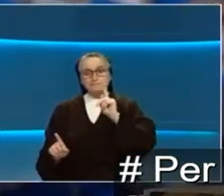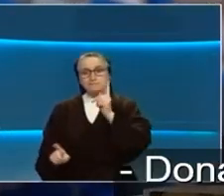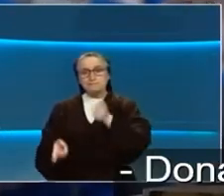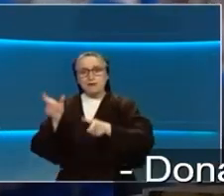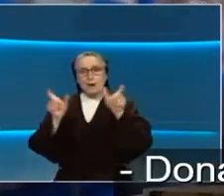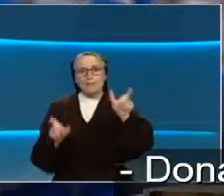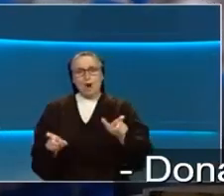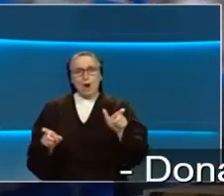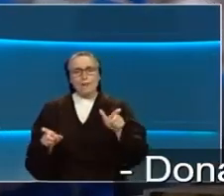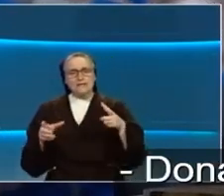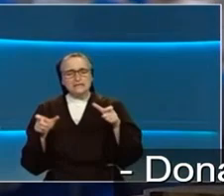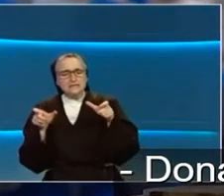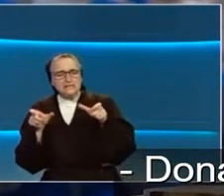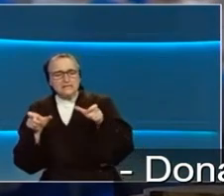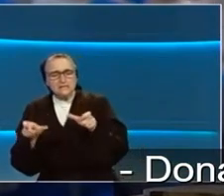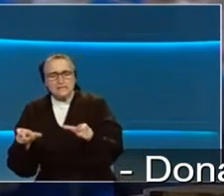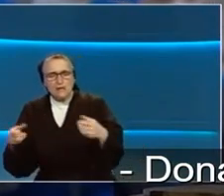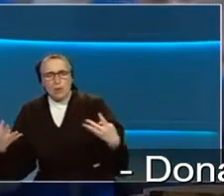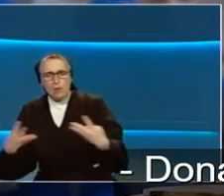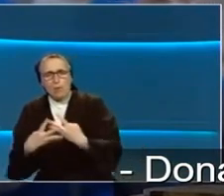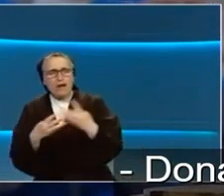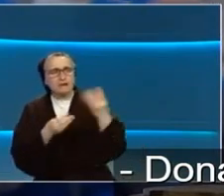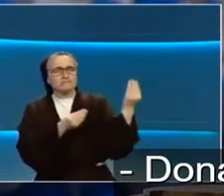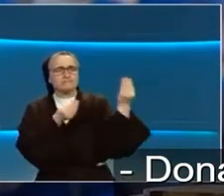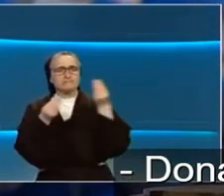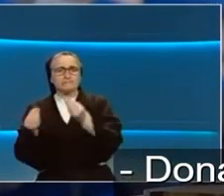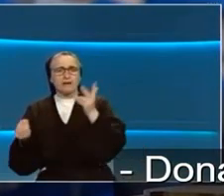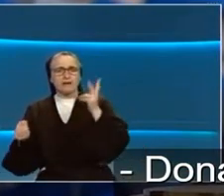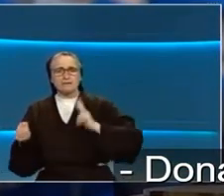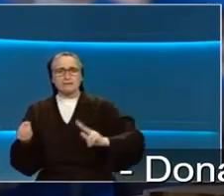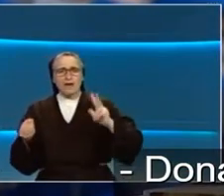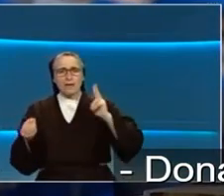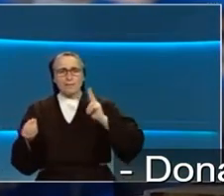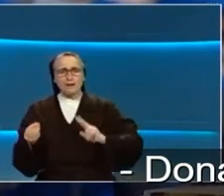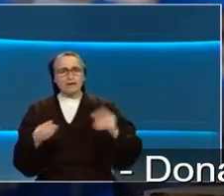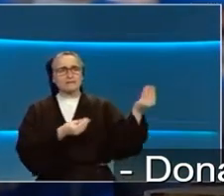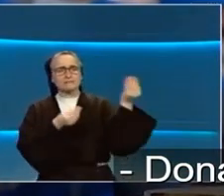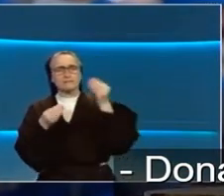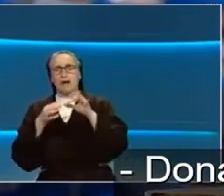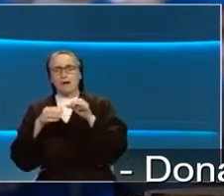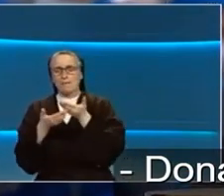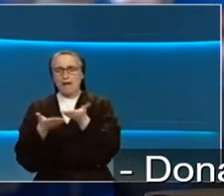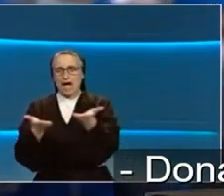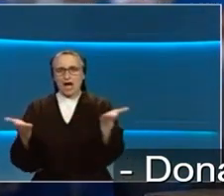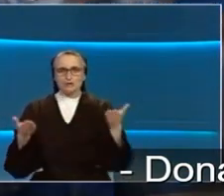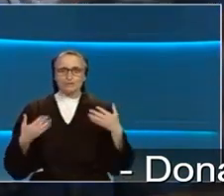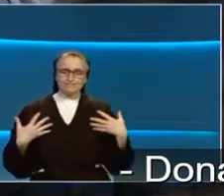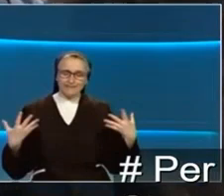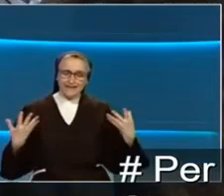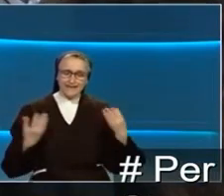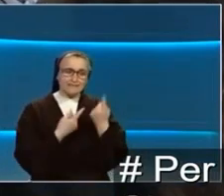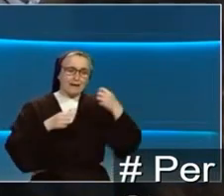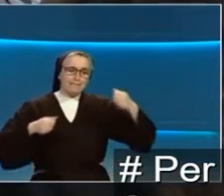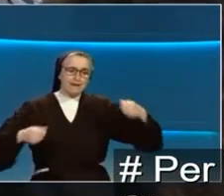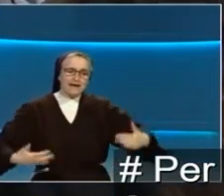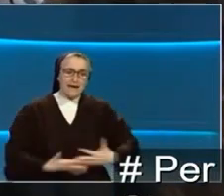Dona ai popoli oppressi dalla guerra la speranza e la pace.